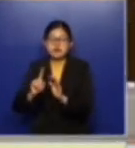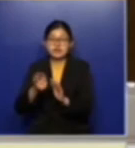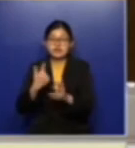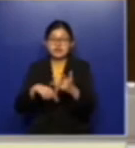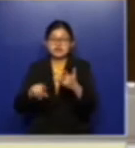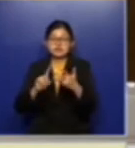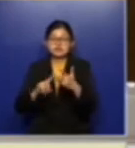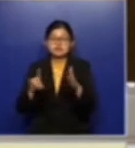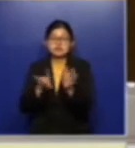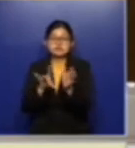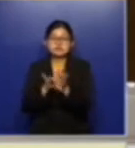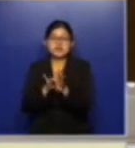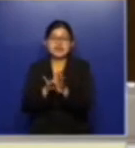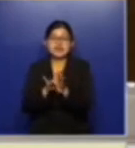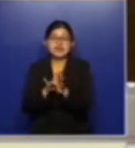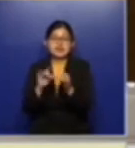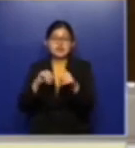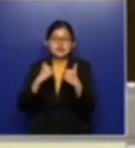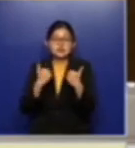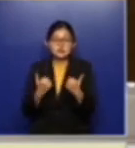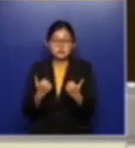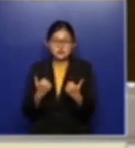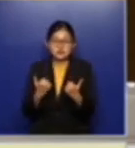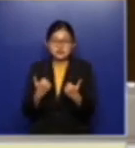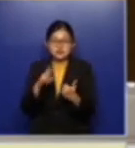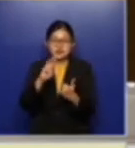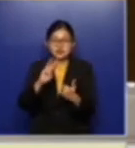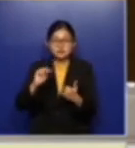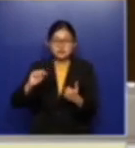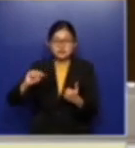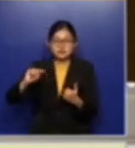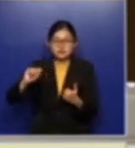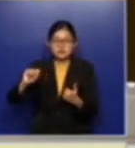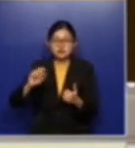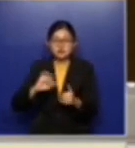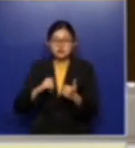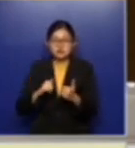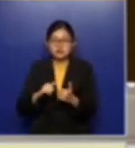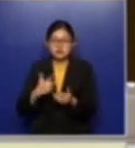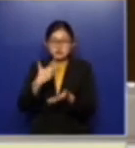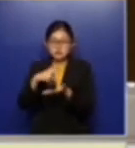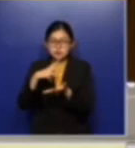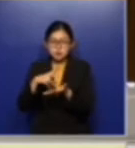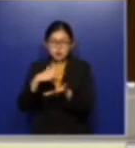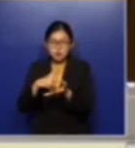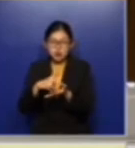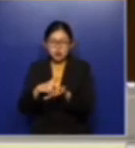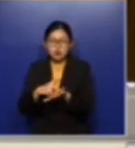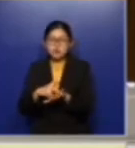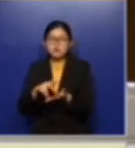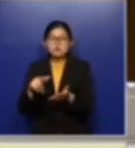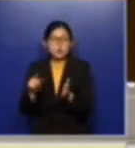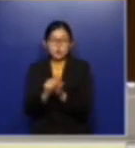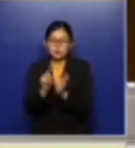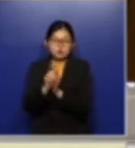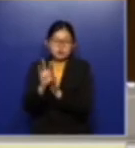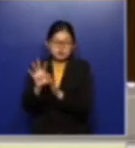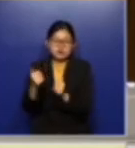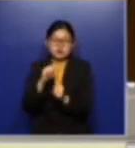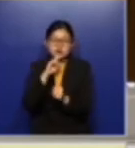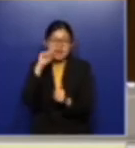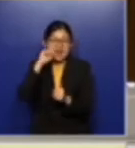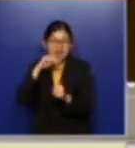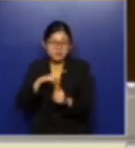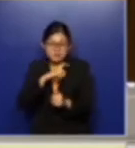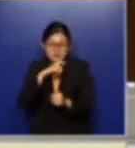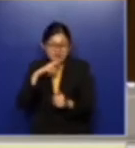ท่านบอกทำอะไรกินวันนี้พนักท่านนายกรัฐมนตรีท่านผมพูดหลายทีแล้วเมื่อน้ำน้อยทำนา